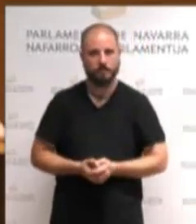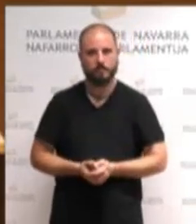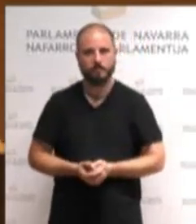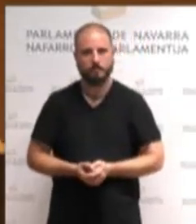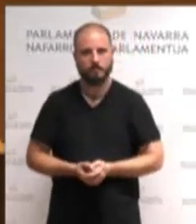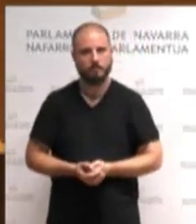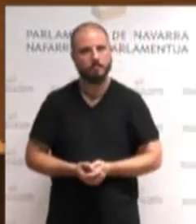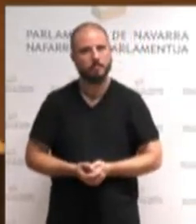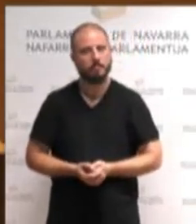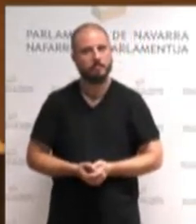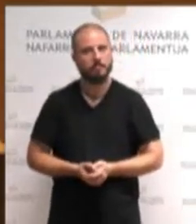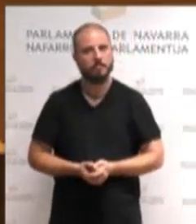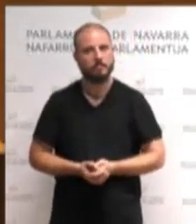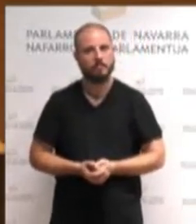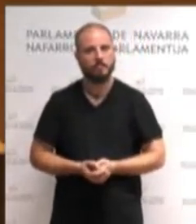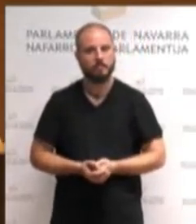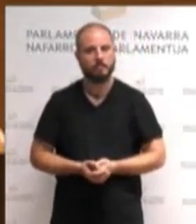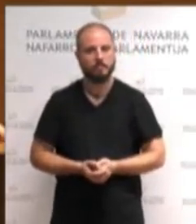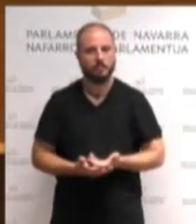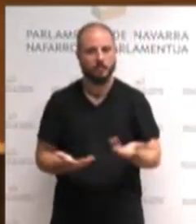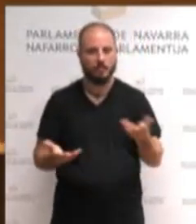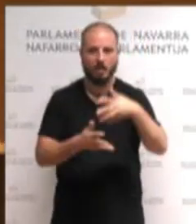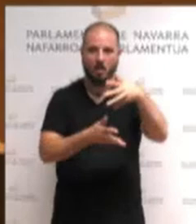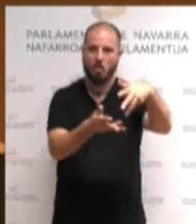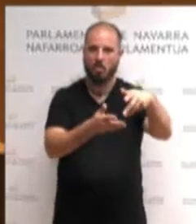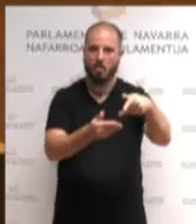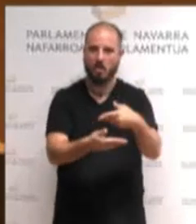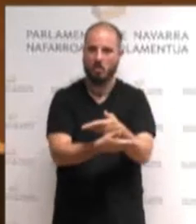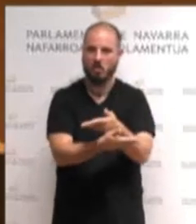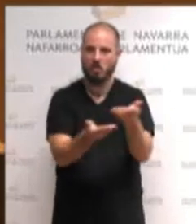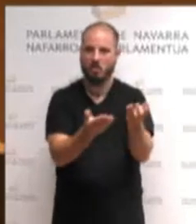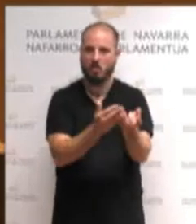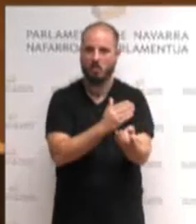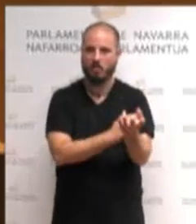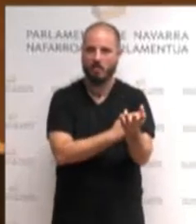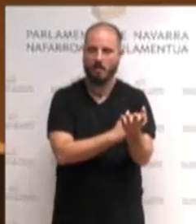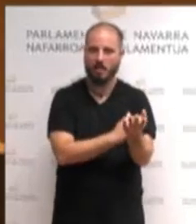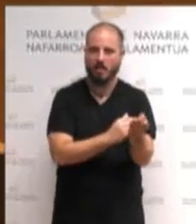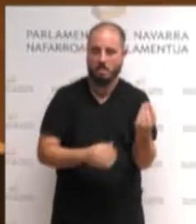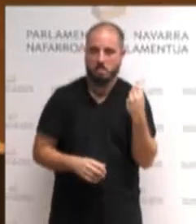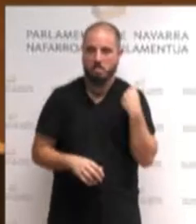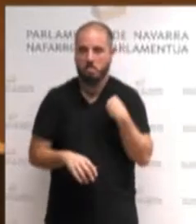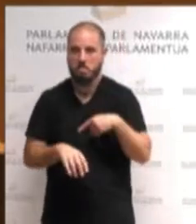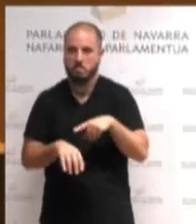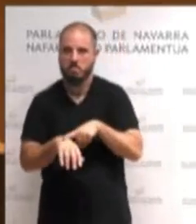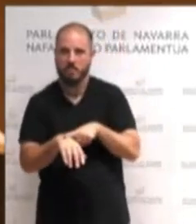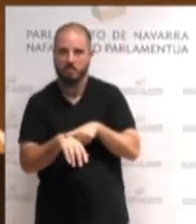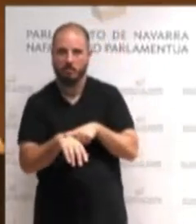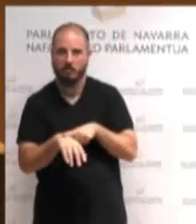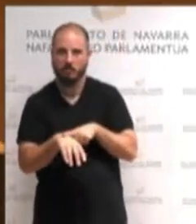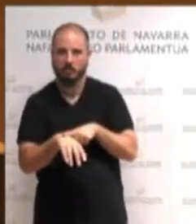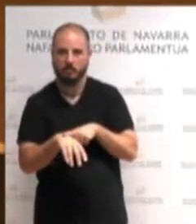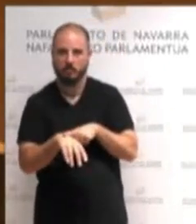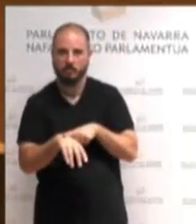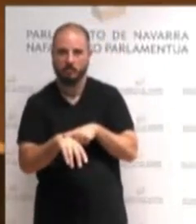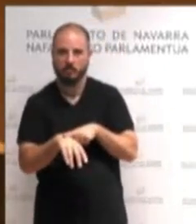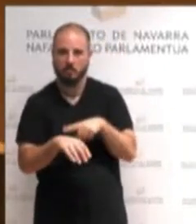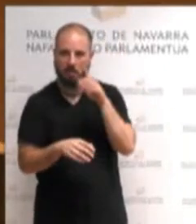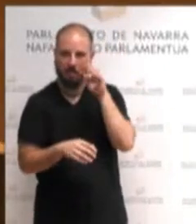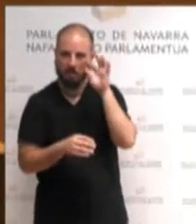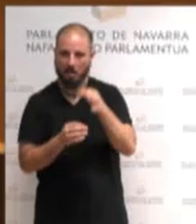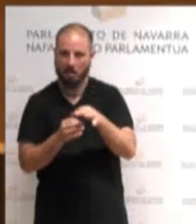konfidantza sortzea eta zinezgarri izatea interes alderdiko eta partikularrak